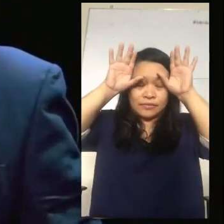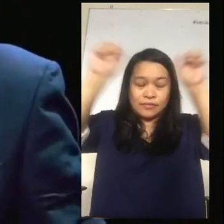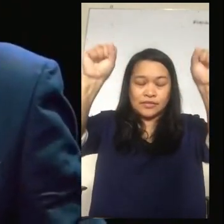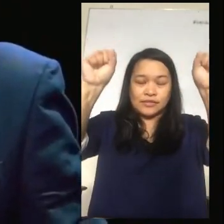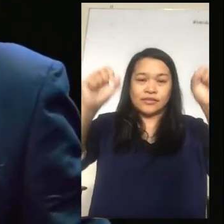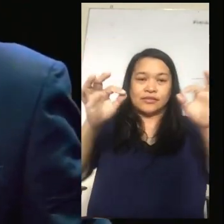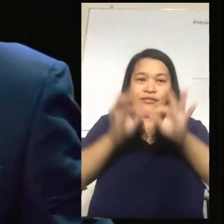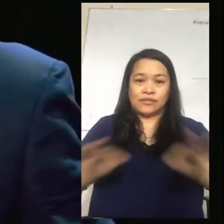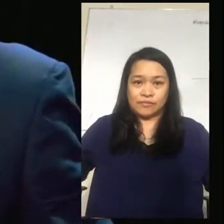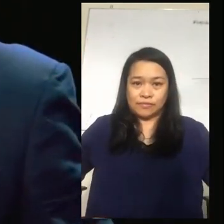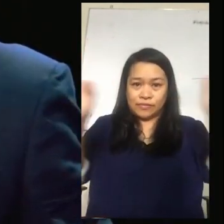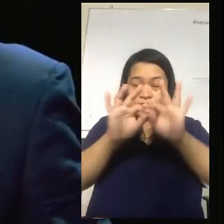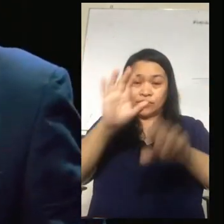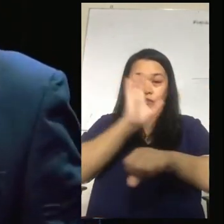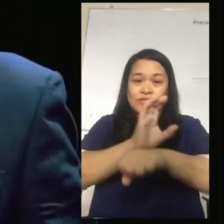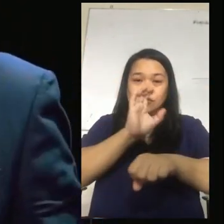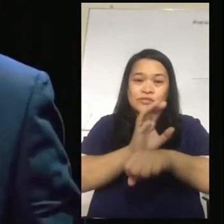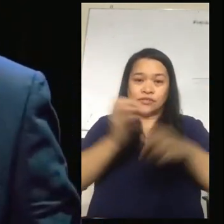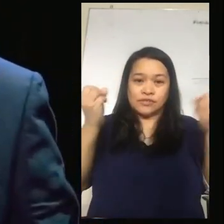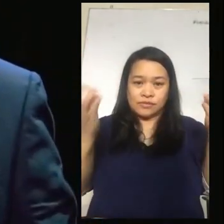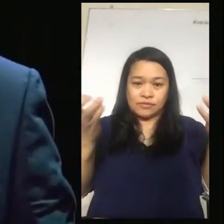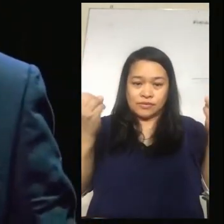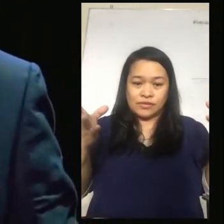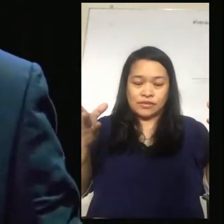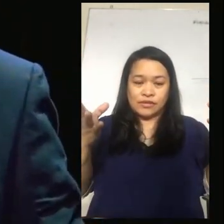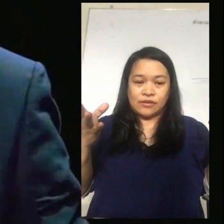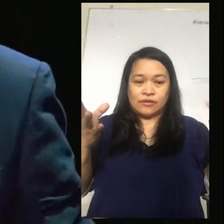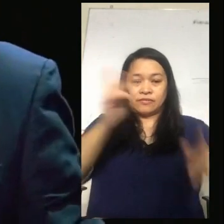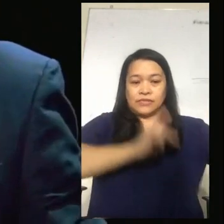Lalo-lalo na nga, maraming mga tao ngayon na they're